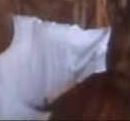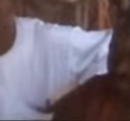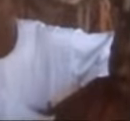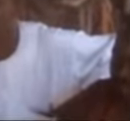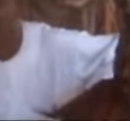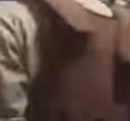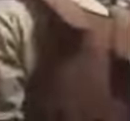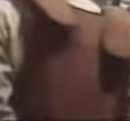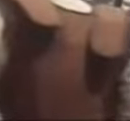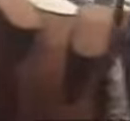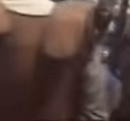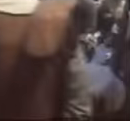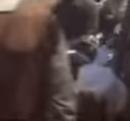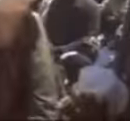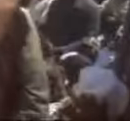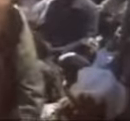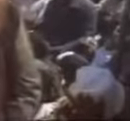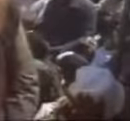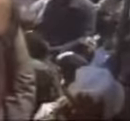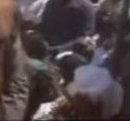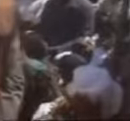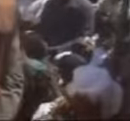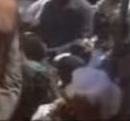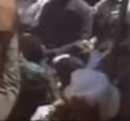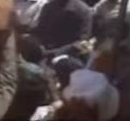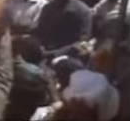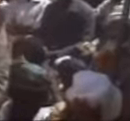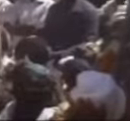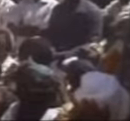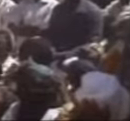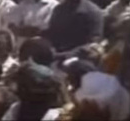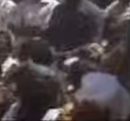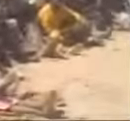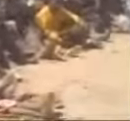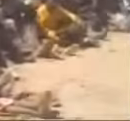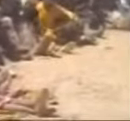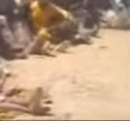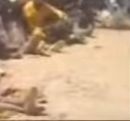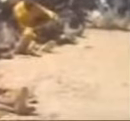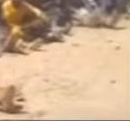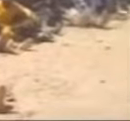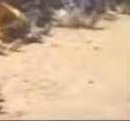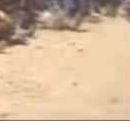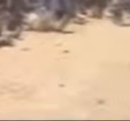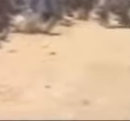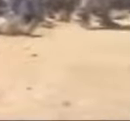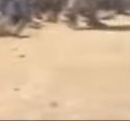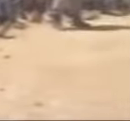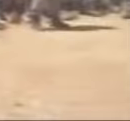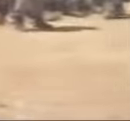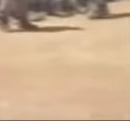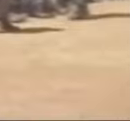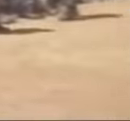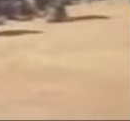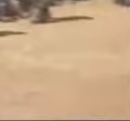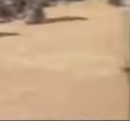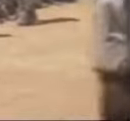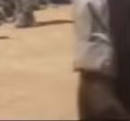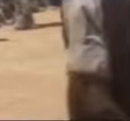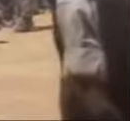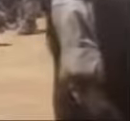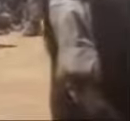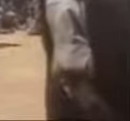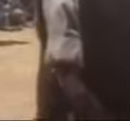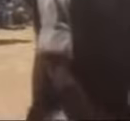confiance renouvelée et les défis à relever sont entre autres la problématique de l'eau potable le désenclavement et la création des activités génératrices